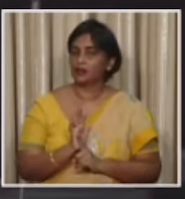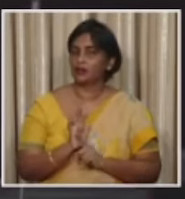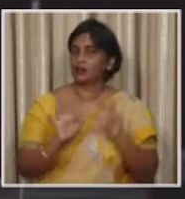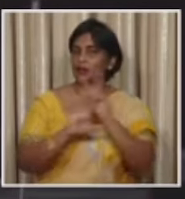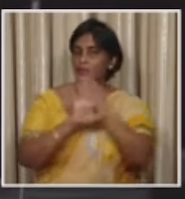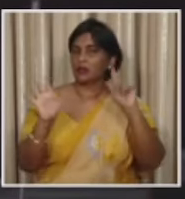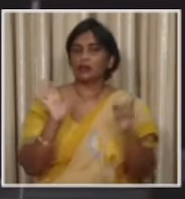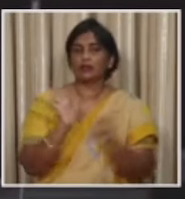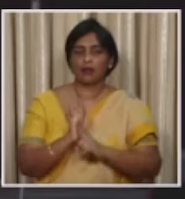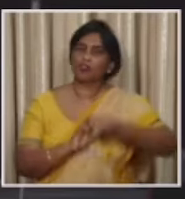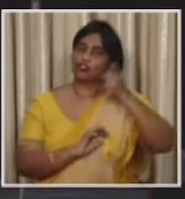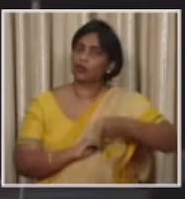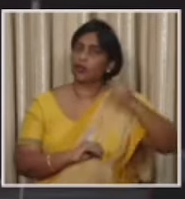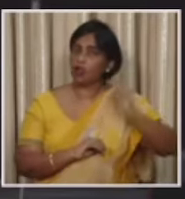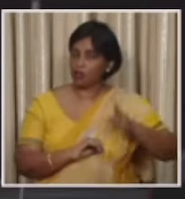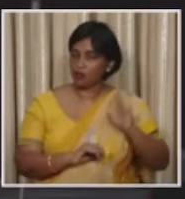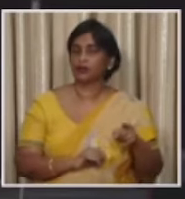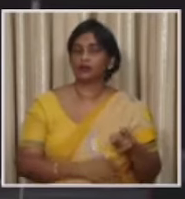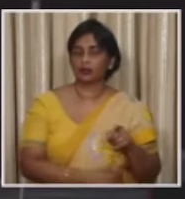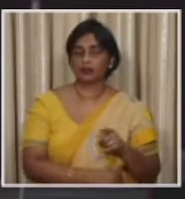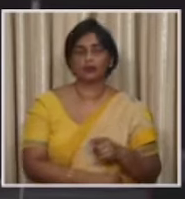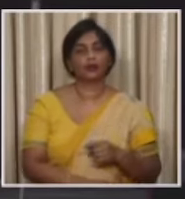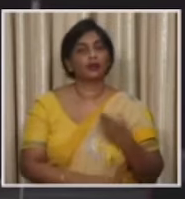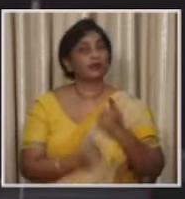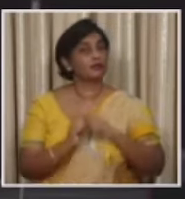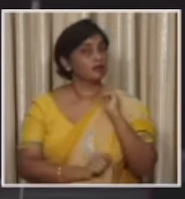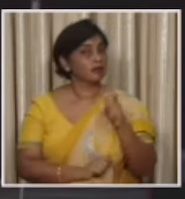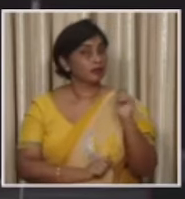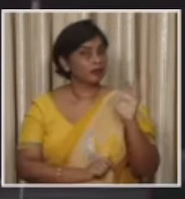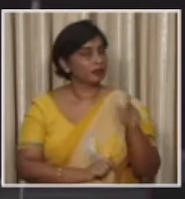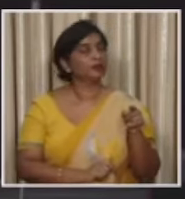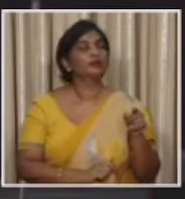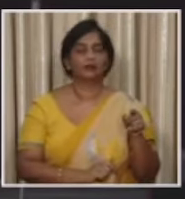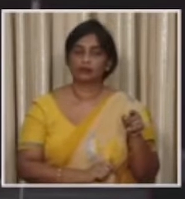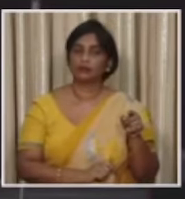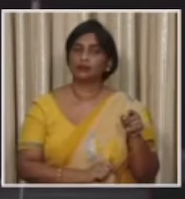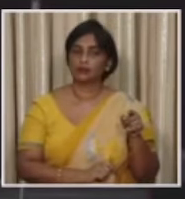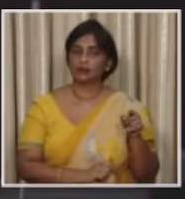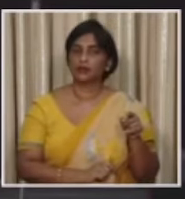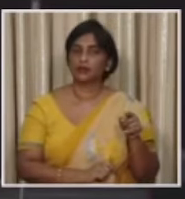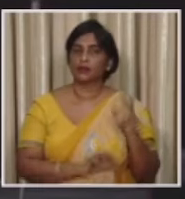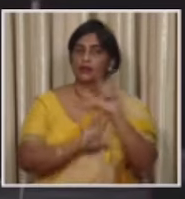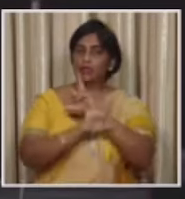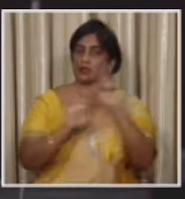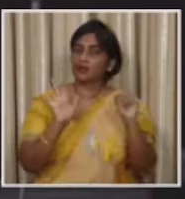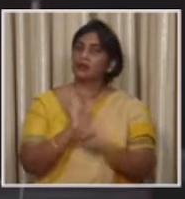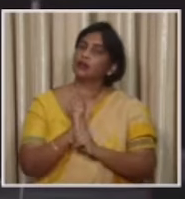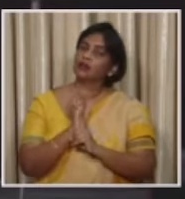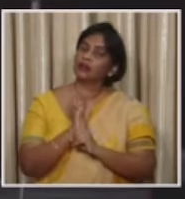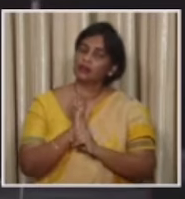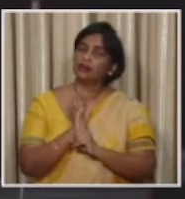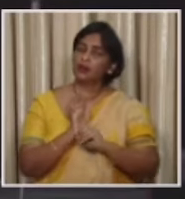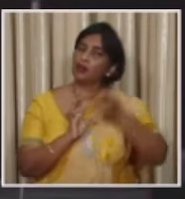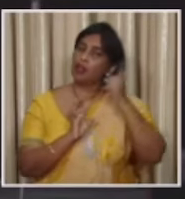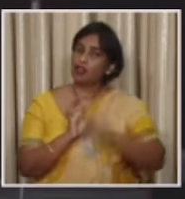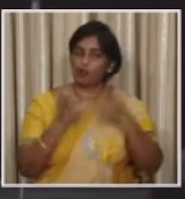18 ලක්ෂයක් අනුමත වෙලා තිබ්බත් ගෙවීම් සිදු කරලා තියෙන්නේ, ඒ කියන්නේ 18 ලක්ෂයක්